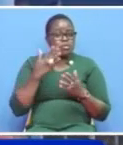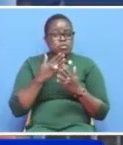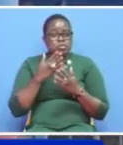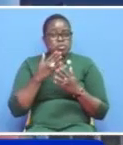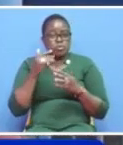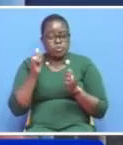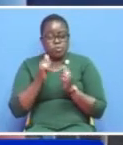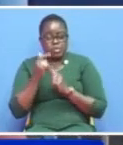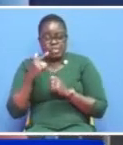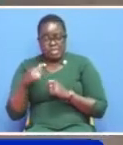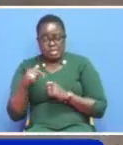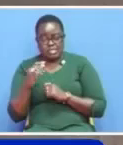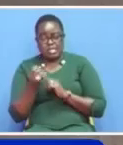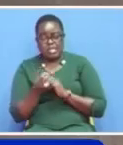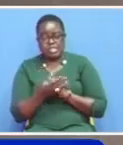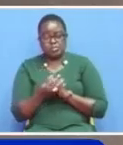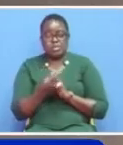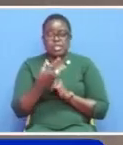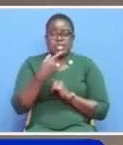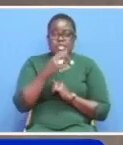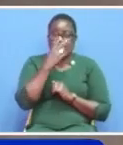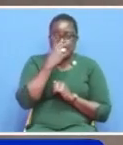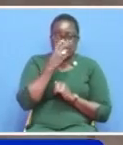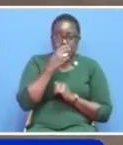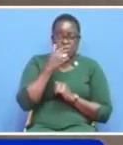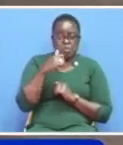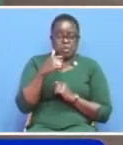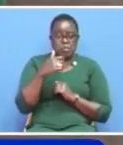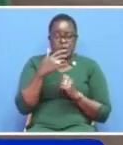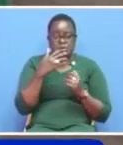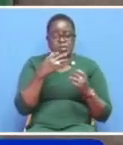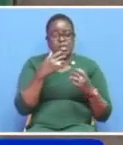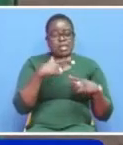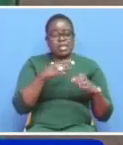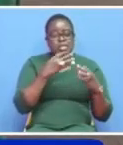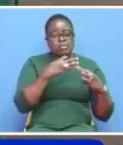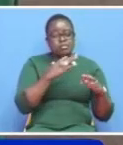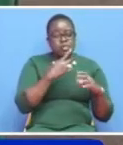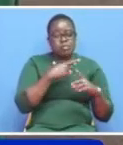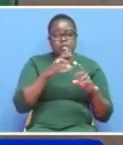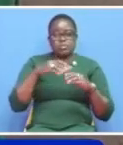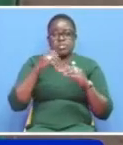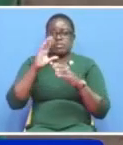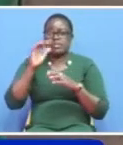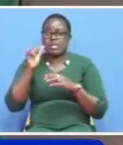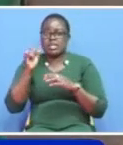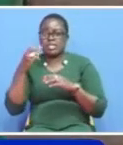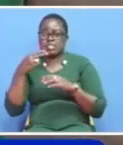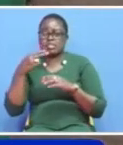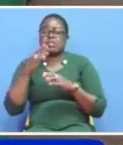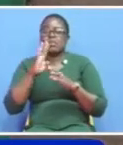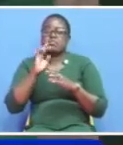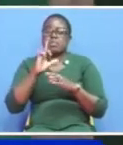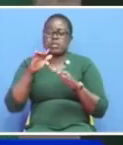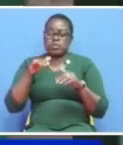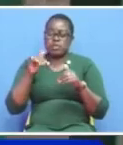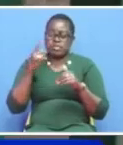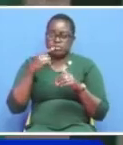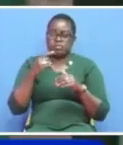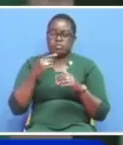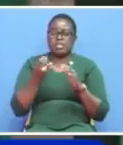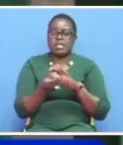simu eweta mwisililuo yutote mleche India na nengiwe cash bill etele utaokuma kui prosecute ula